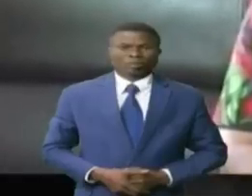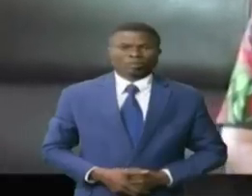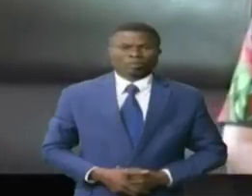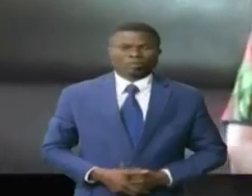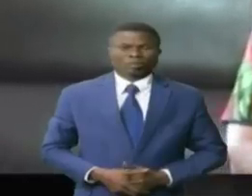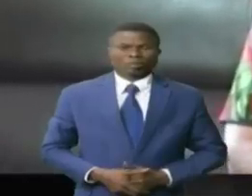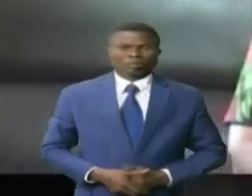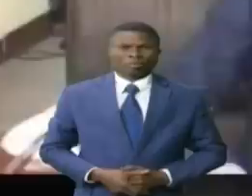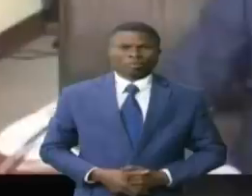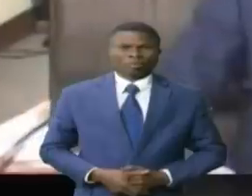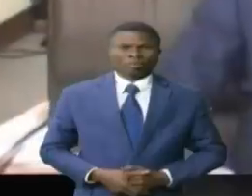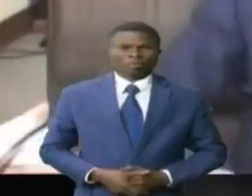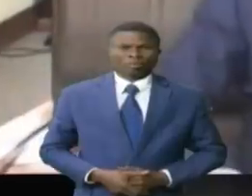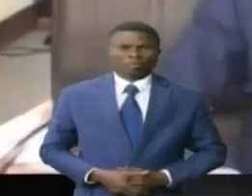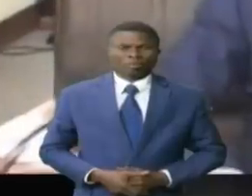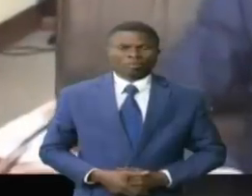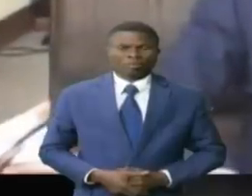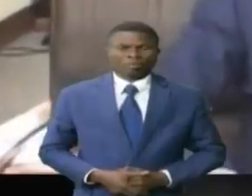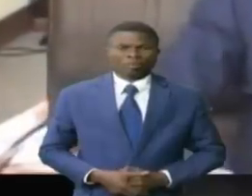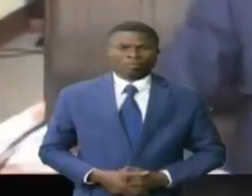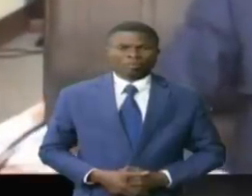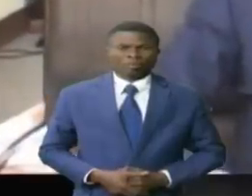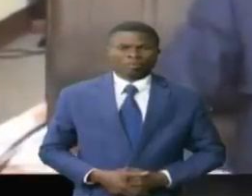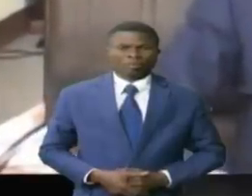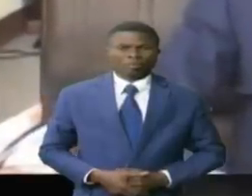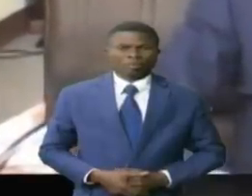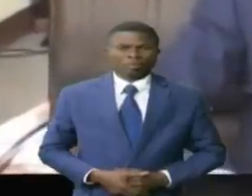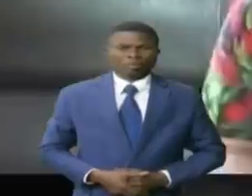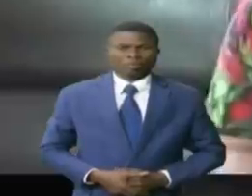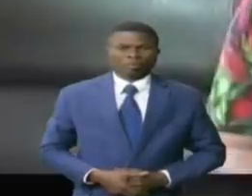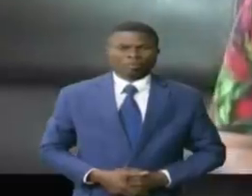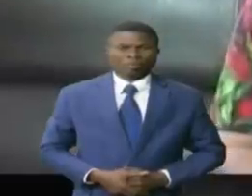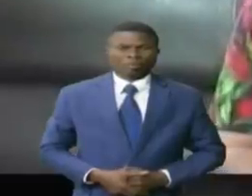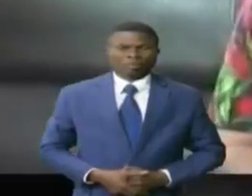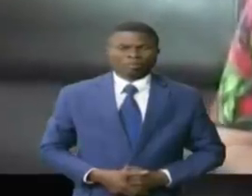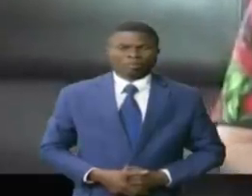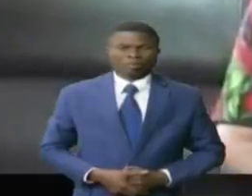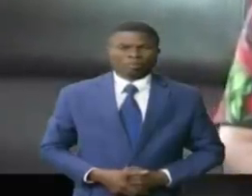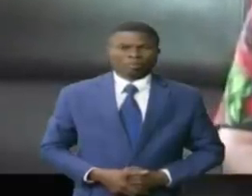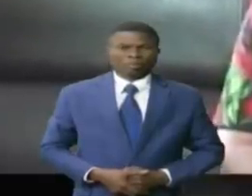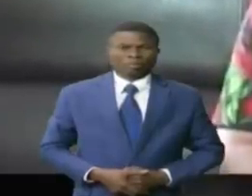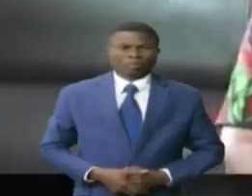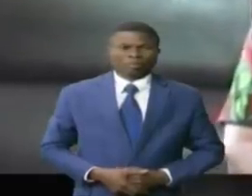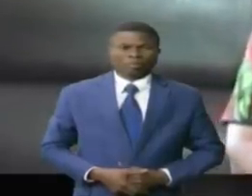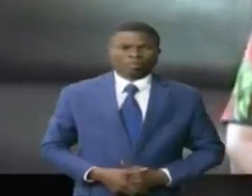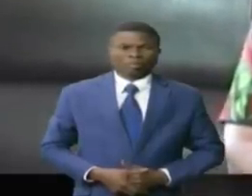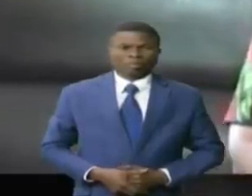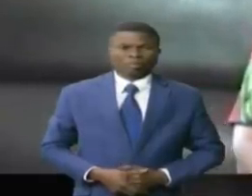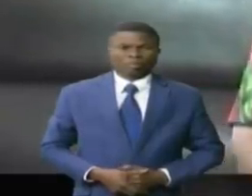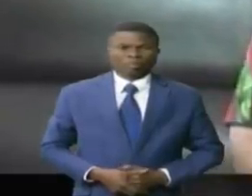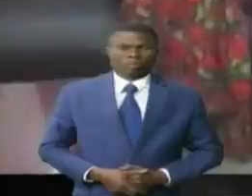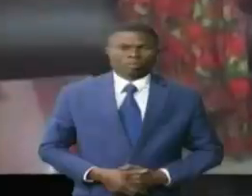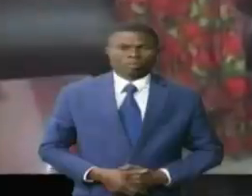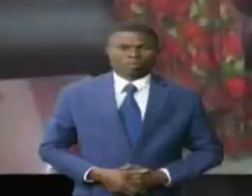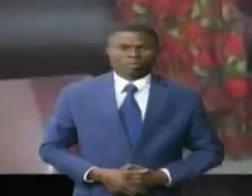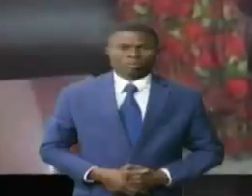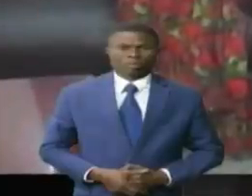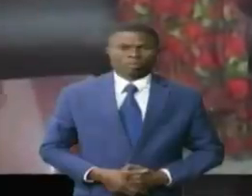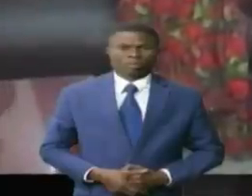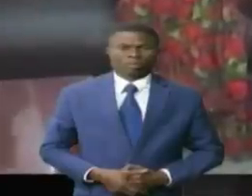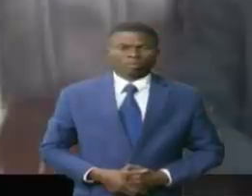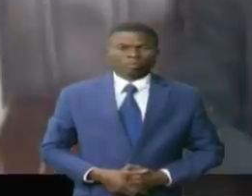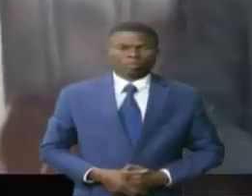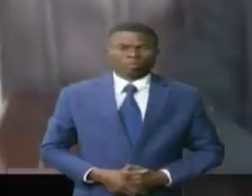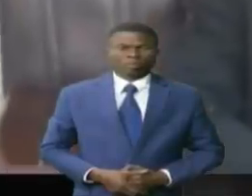télévision. La seconde a porté sur l'apport de l'Assemblée provinciale du Haut-Katanga dans la matérialisation des pratiques